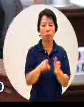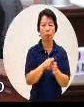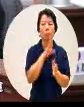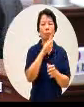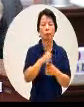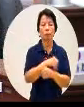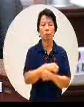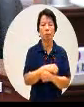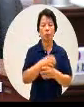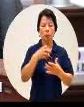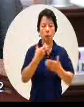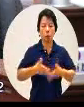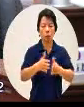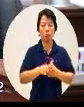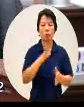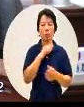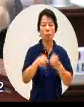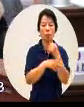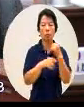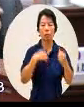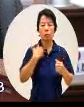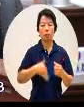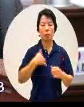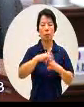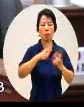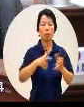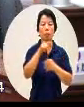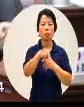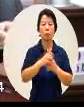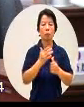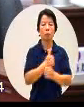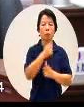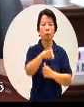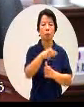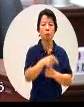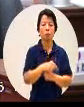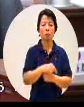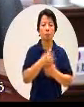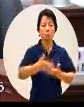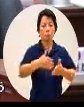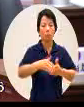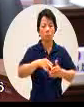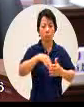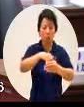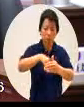包括法國總統剛選完他們的核心是什麼來 下一頁